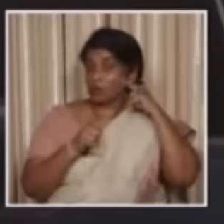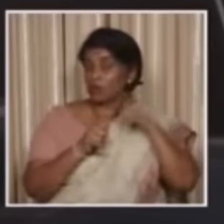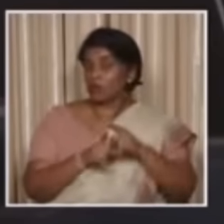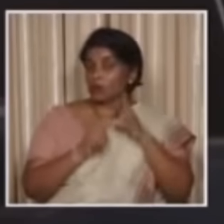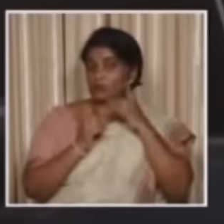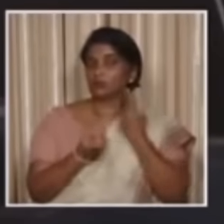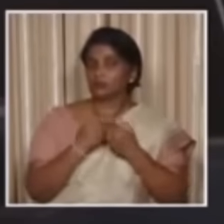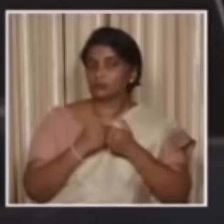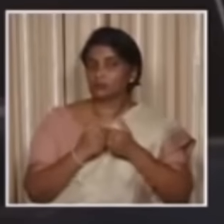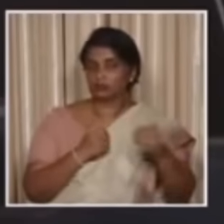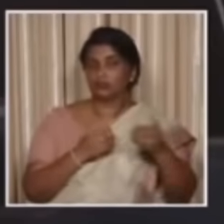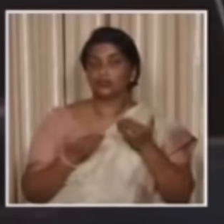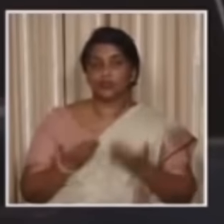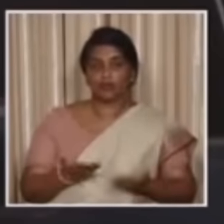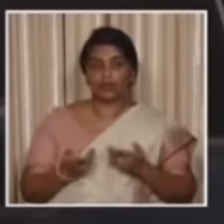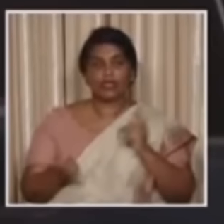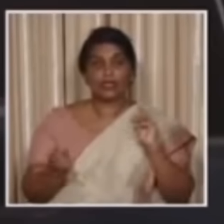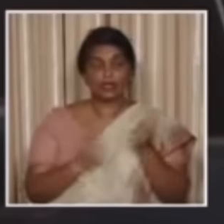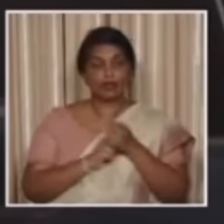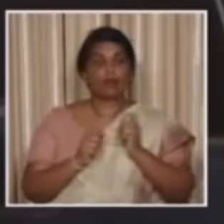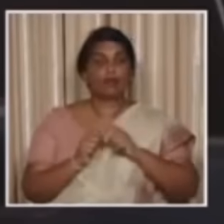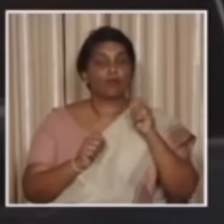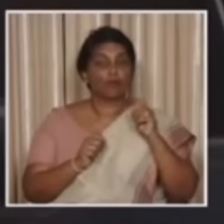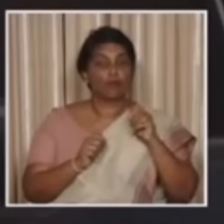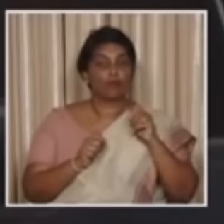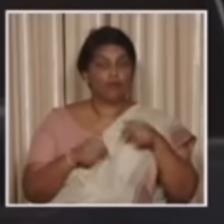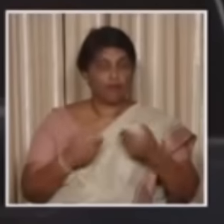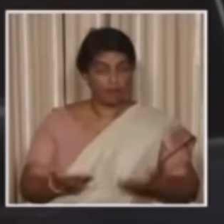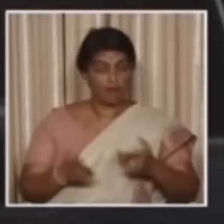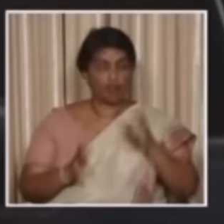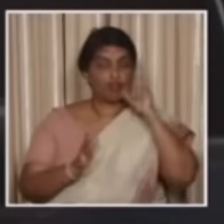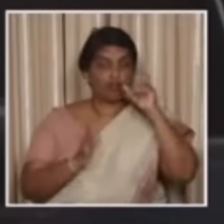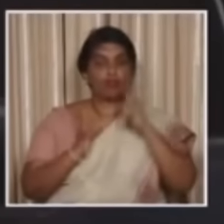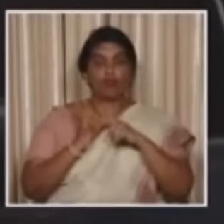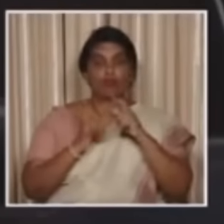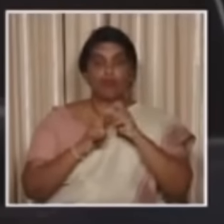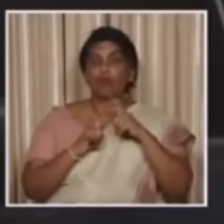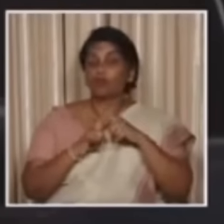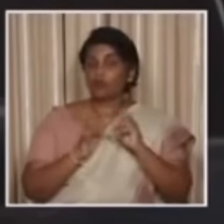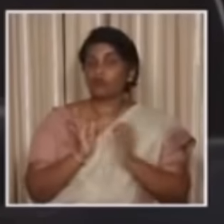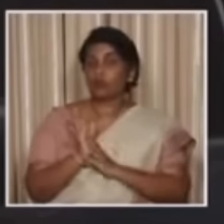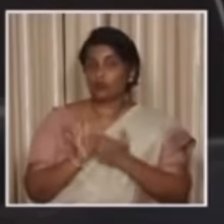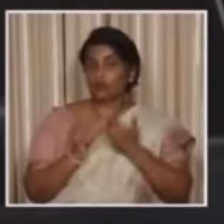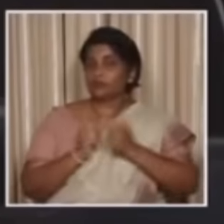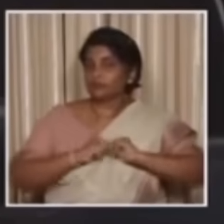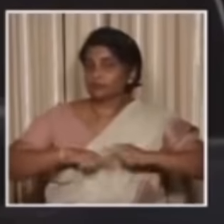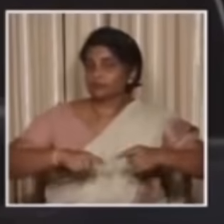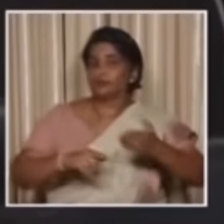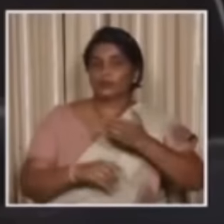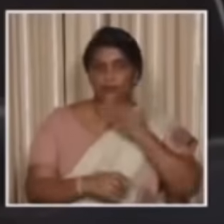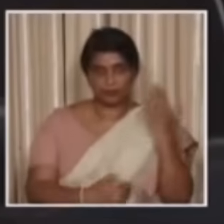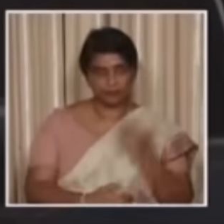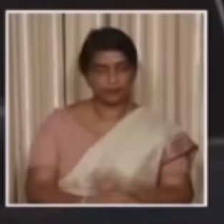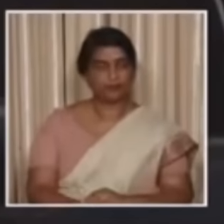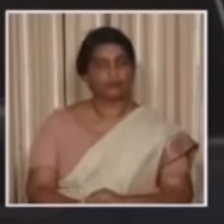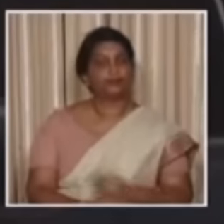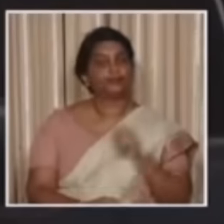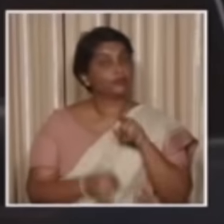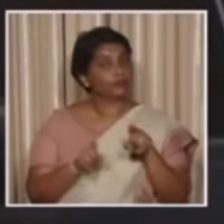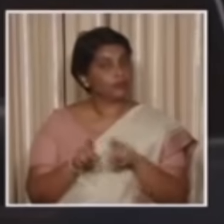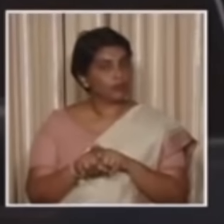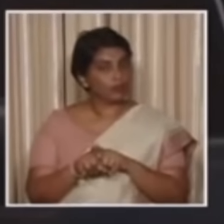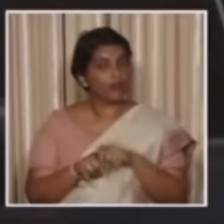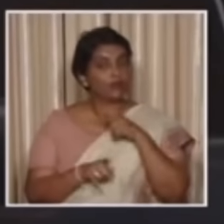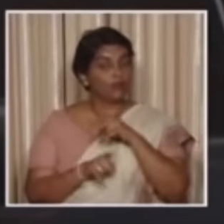विभाग कर पुलवांग वत्मन क्रिकेट बोर्ड वत्मन कोप कमिटी वट ये विमर्शन दिरीट गिनी पुलवा एवगे मतम